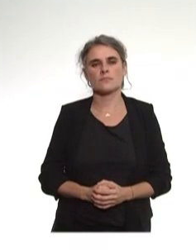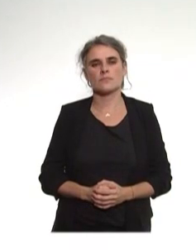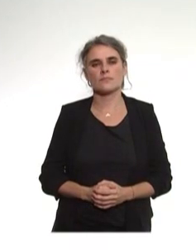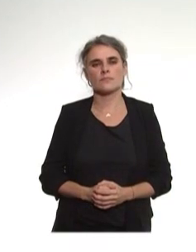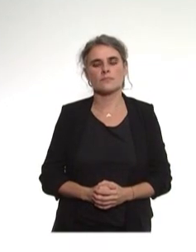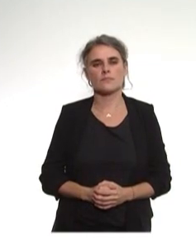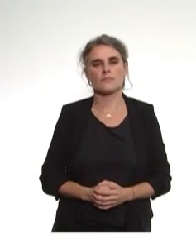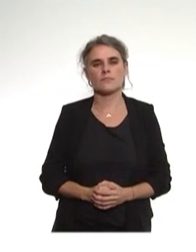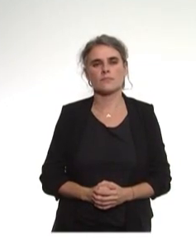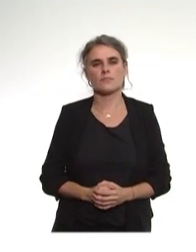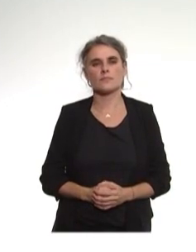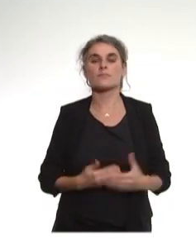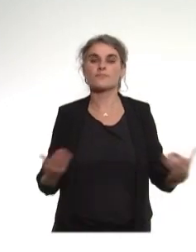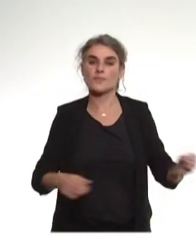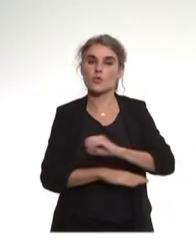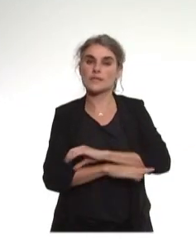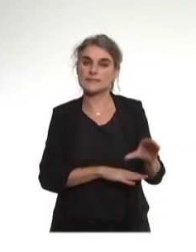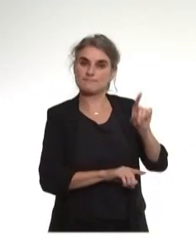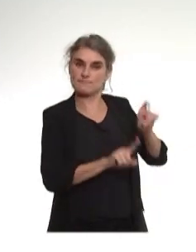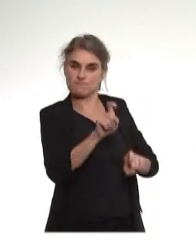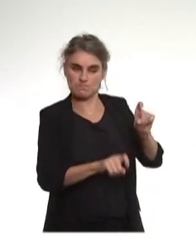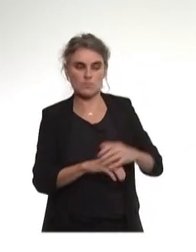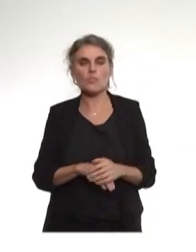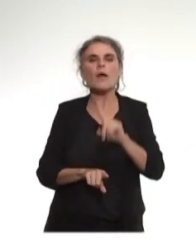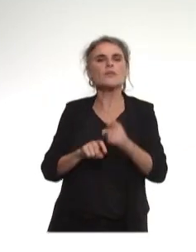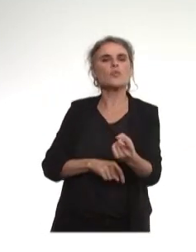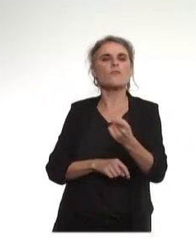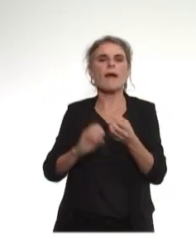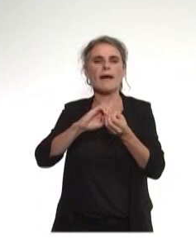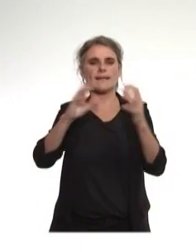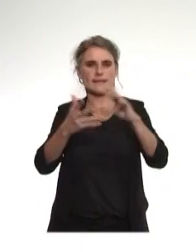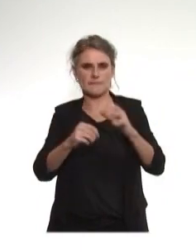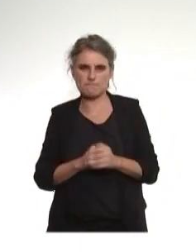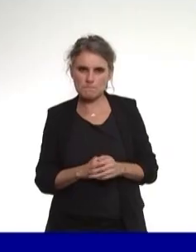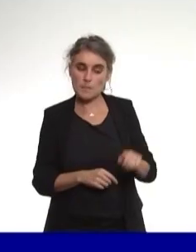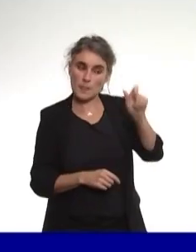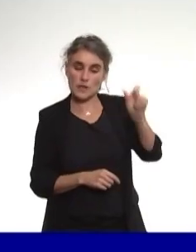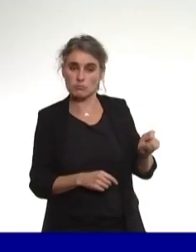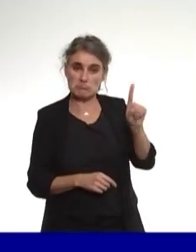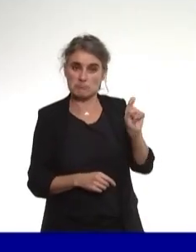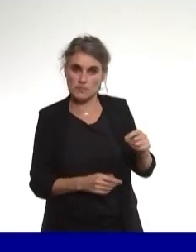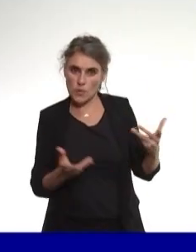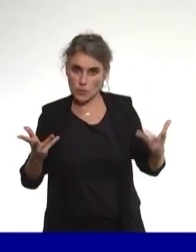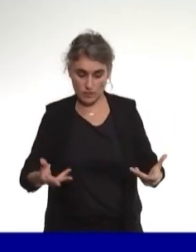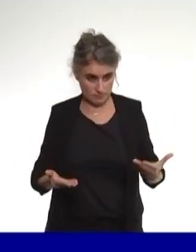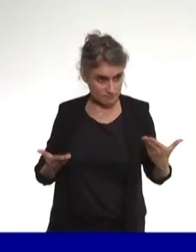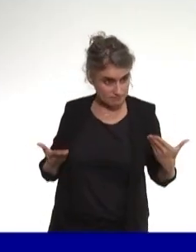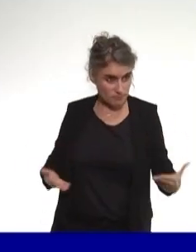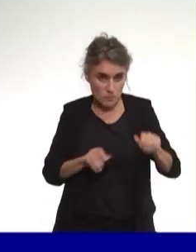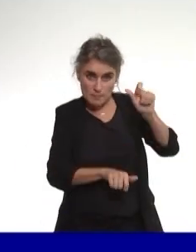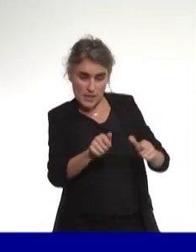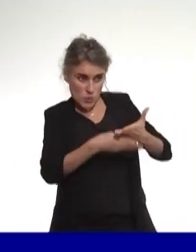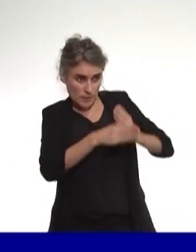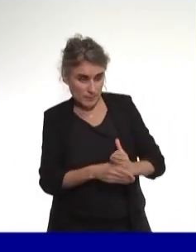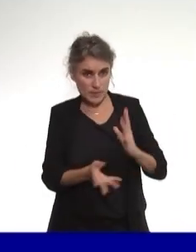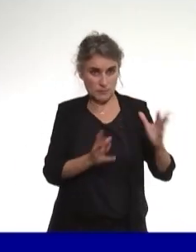donc les questions aux internautes une question de philippe du personnel et ils mobilisés dès maintenant pour aider les hôpitaux les